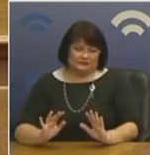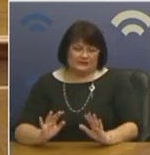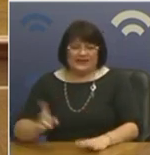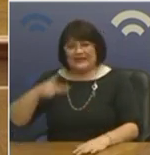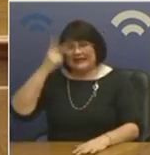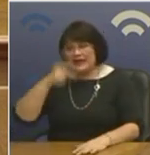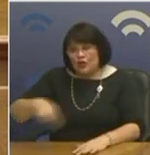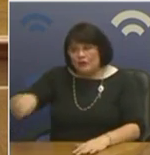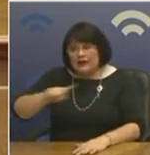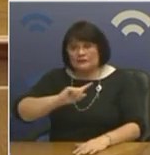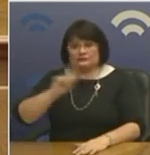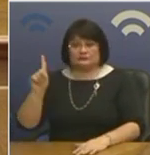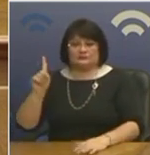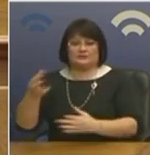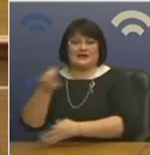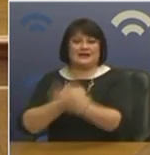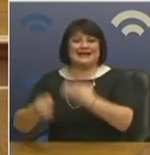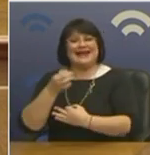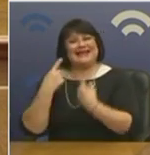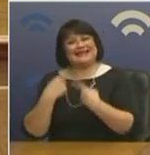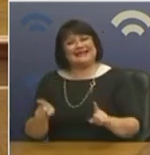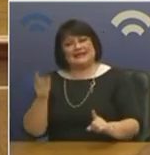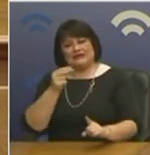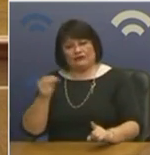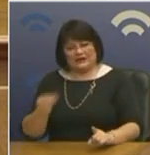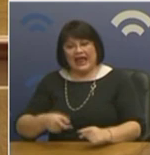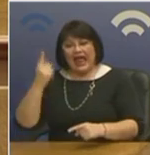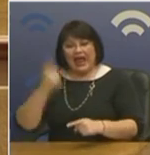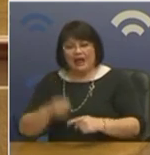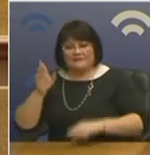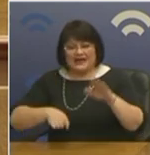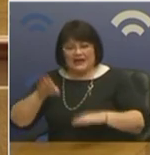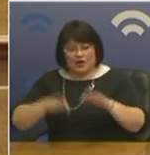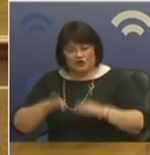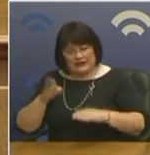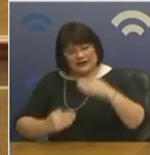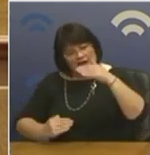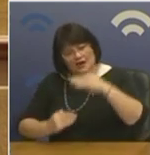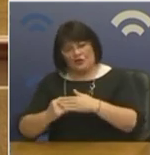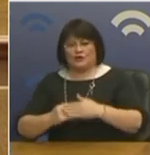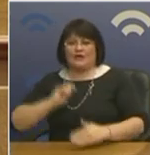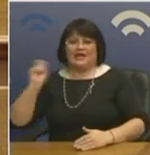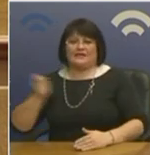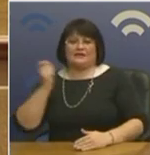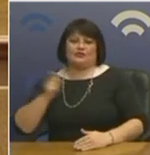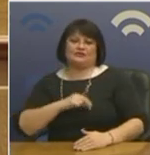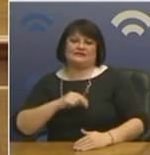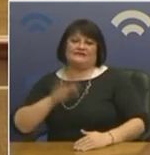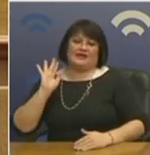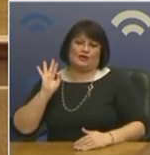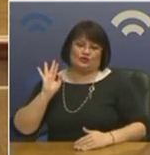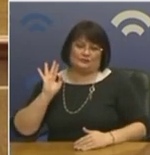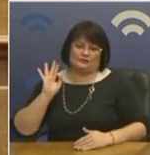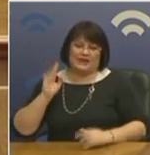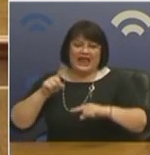σε κανέναν να ομιλεί για άλλα πράγματα. Ναι, απλή αναλογική, αλλά πρέπει να κοιτάμε πάντοτε το εθνικό συμφέρον. Πάνω λοιπόν από την